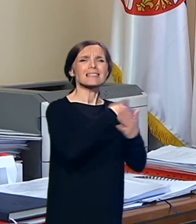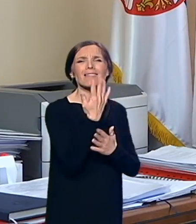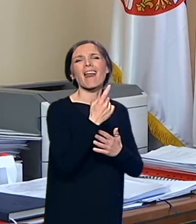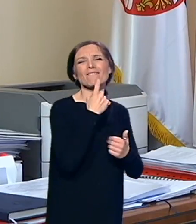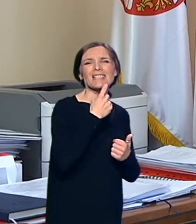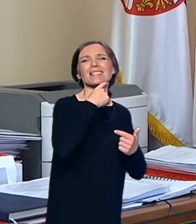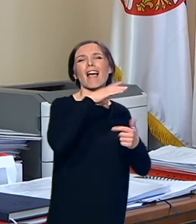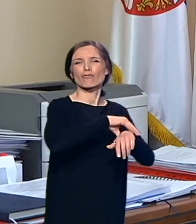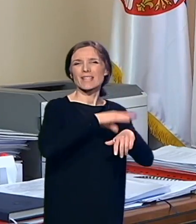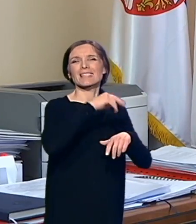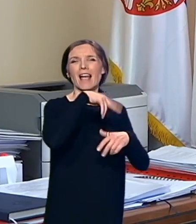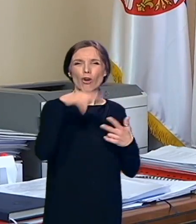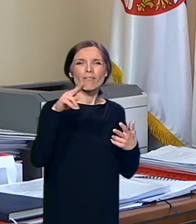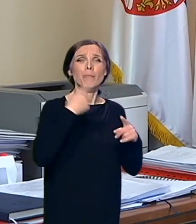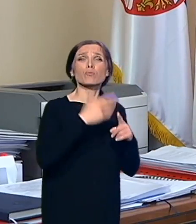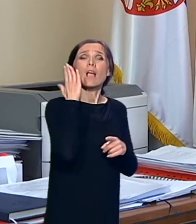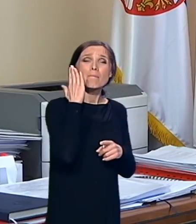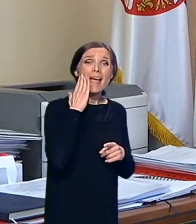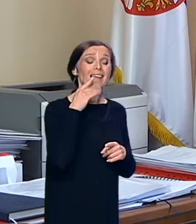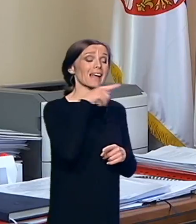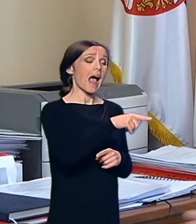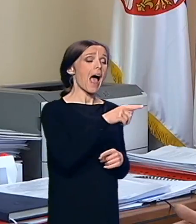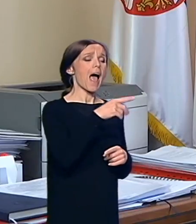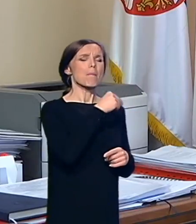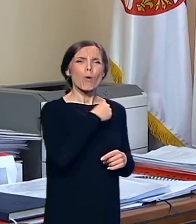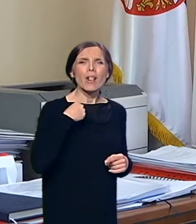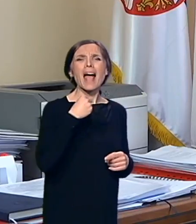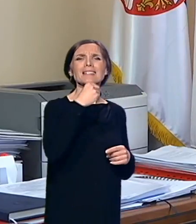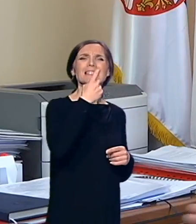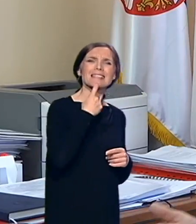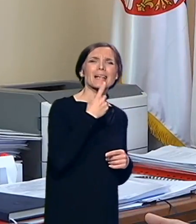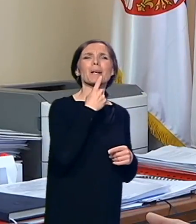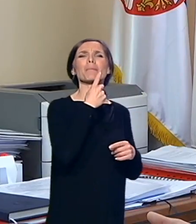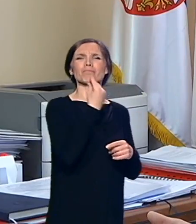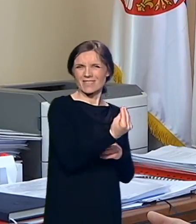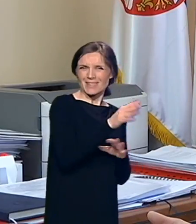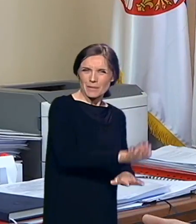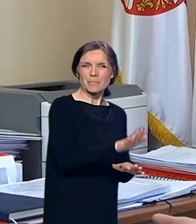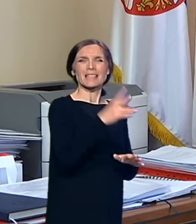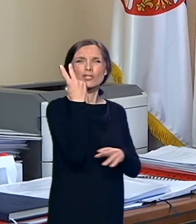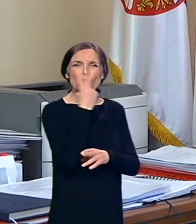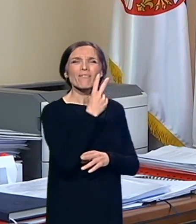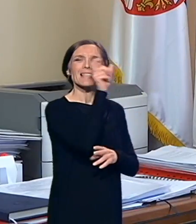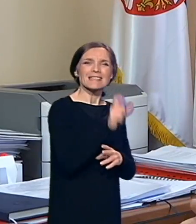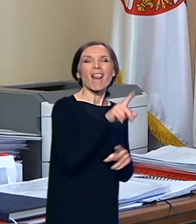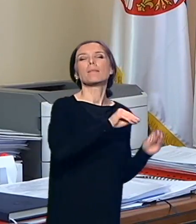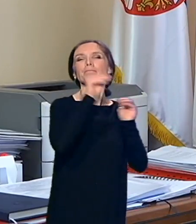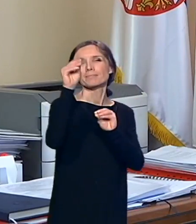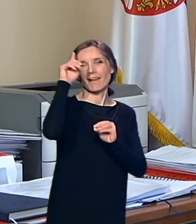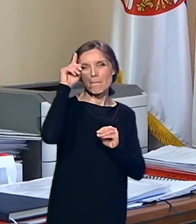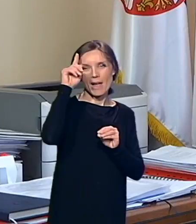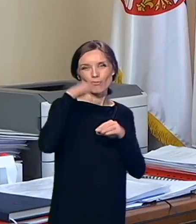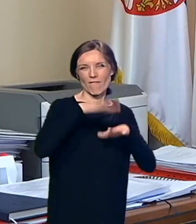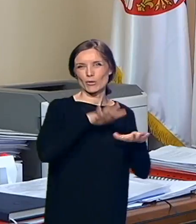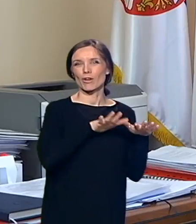Migracija Poljaka, Srba, Hrvata, Slovenaca, Italijana je ka Nemačkoj zbog boljih uslova rada i normalno zbog ekonomskog